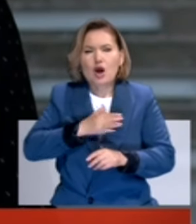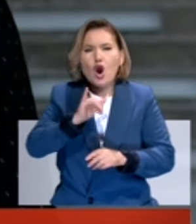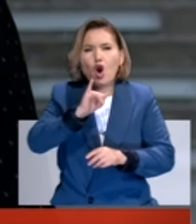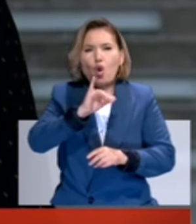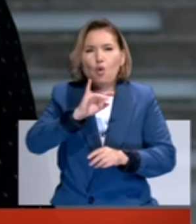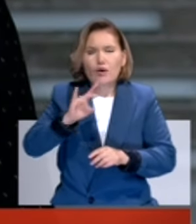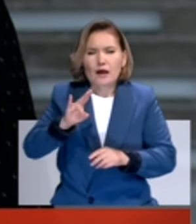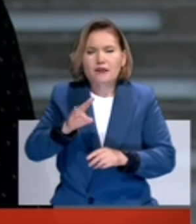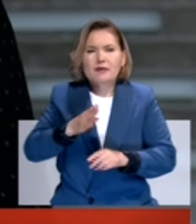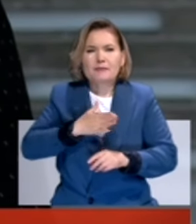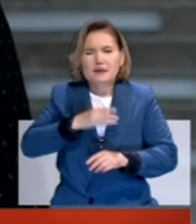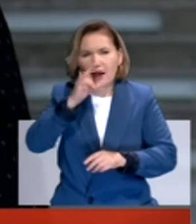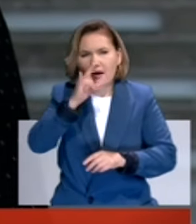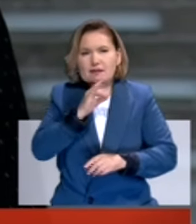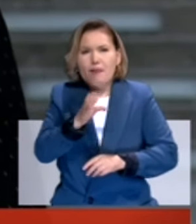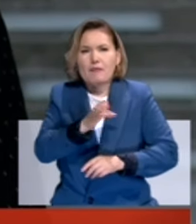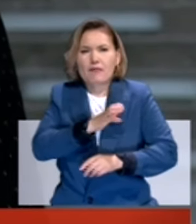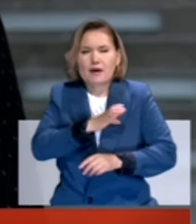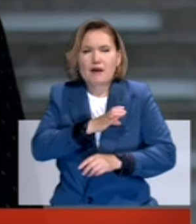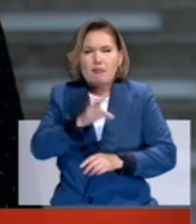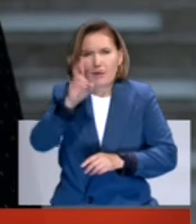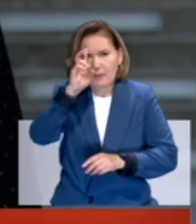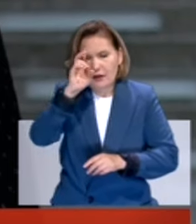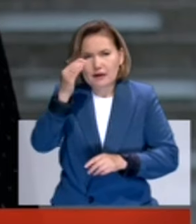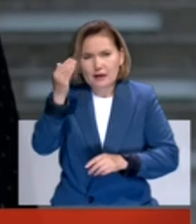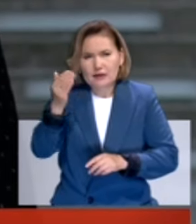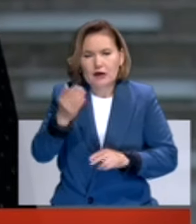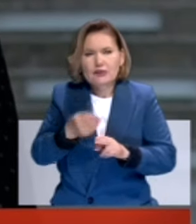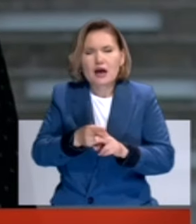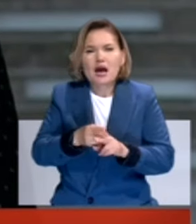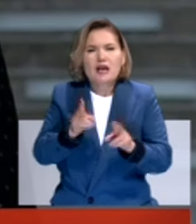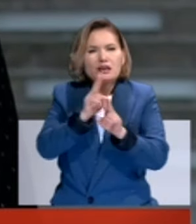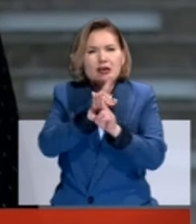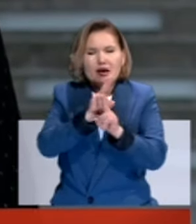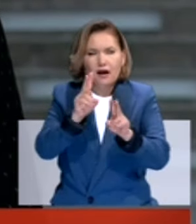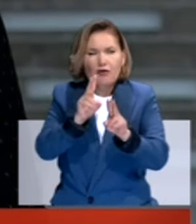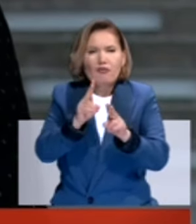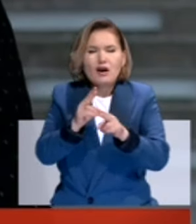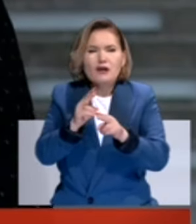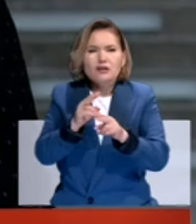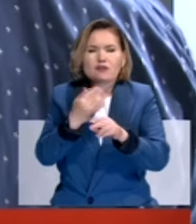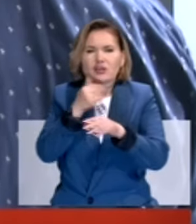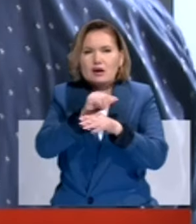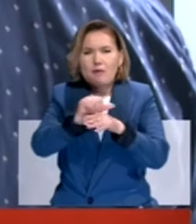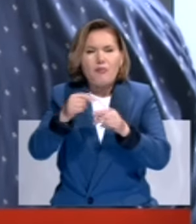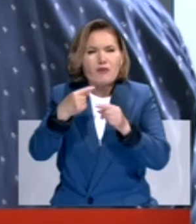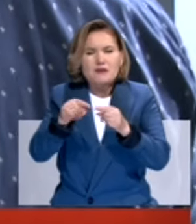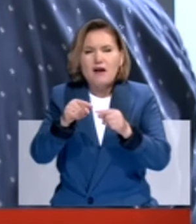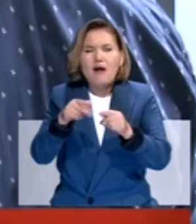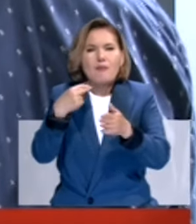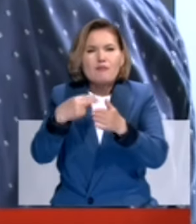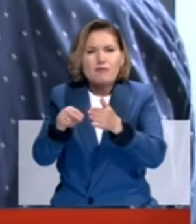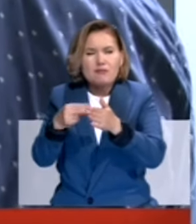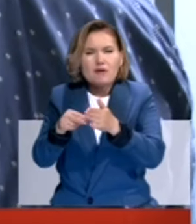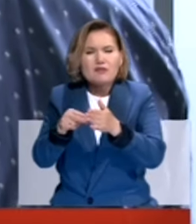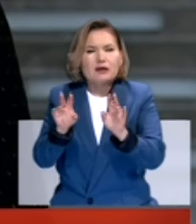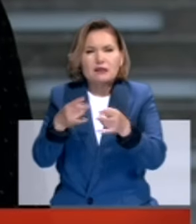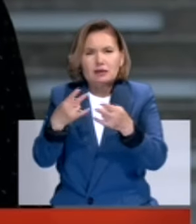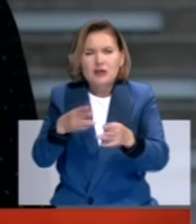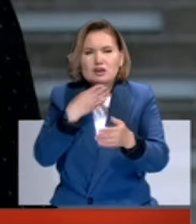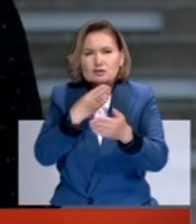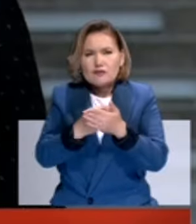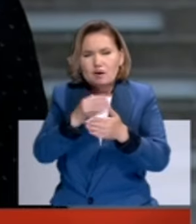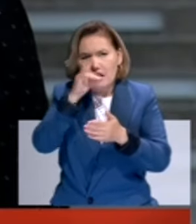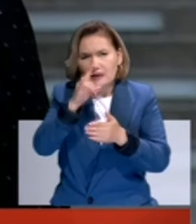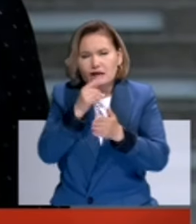бетінде ең бірінші орында тұрмыз. Енді ешкімнен сатып алмай, өзіміздің отынымызден пайдаланамыз. Атом энергоқуаты бұл